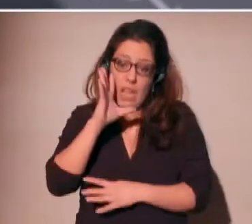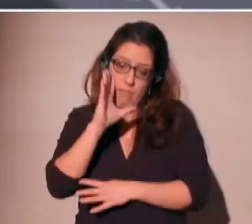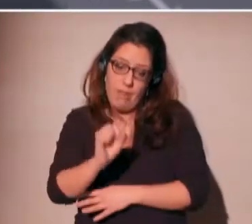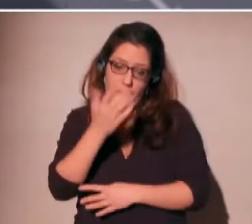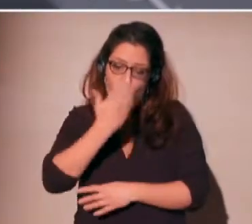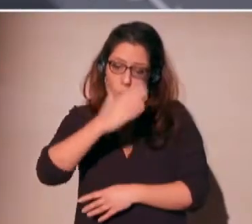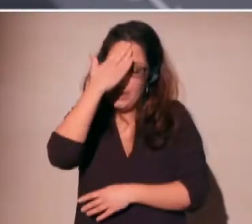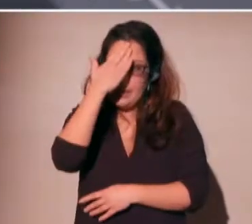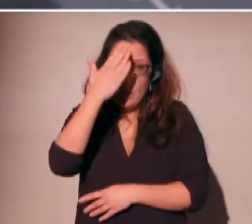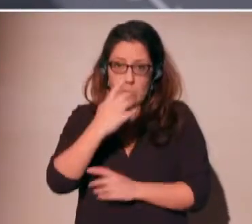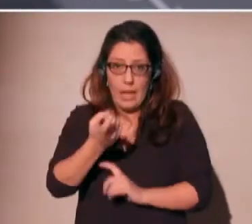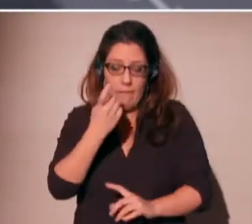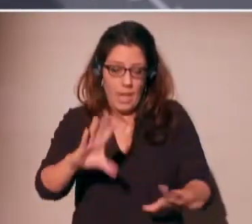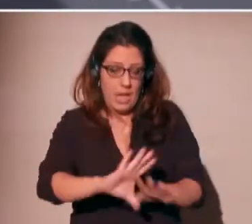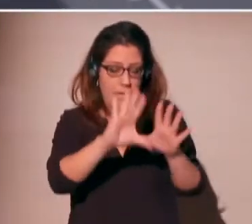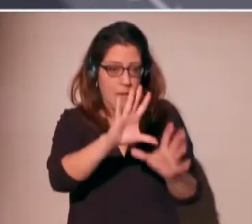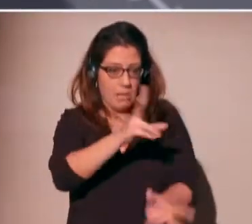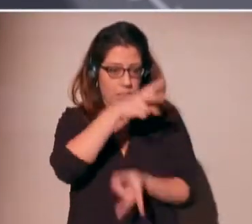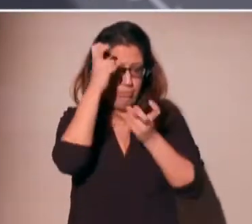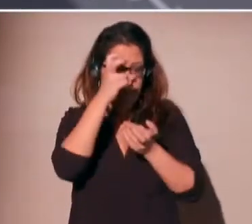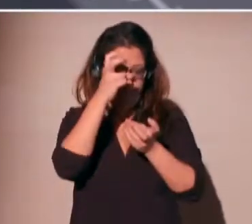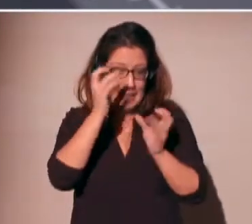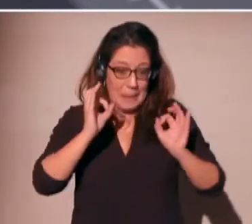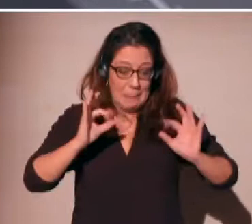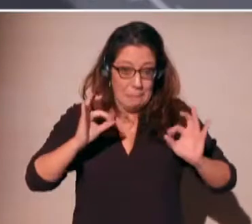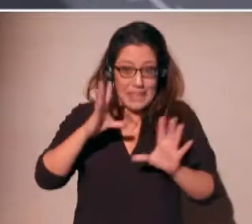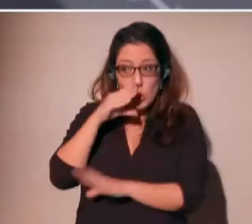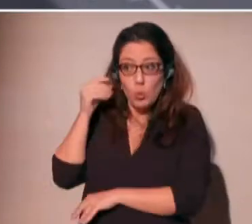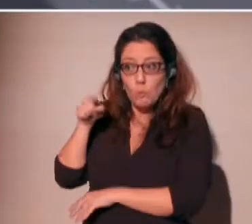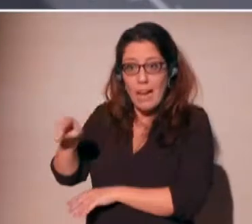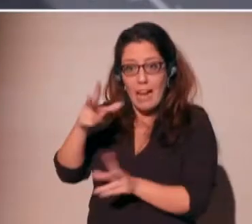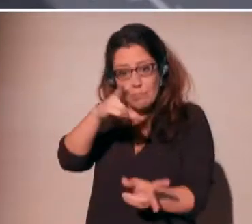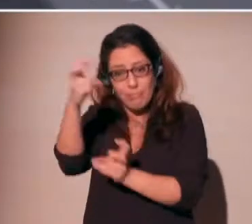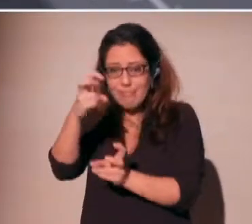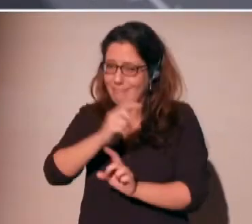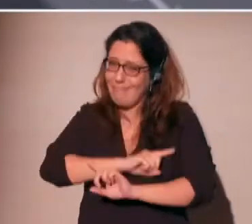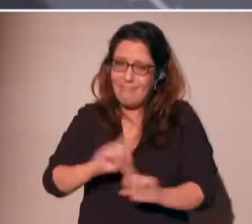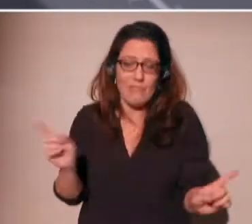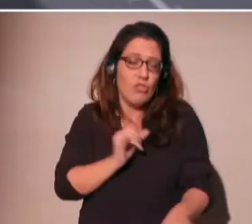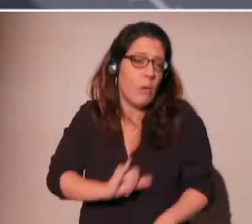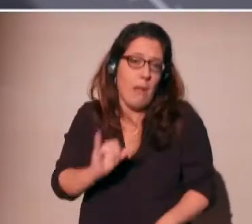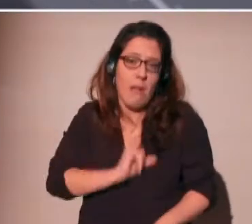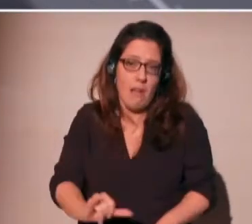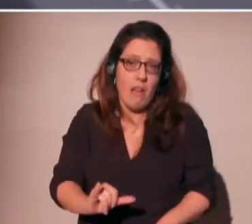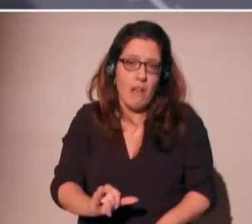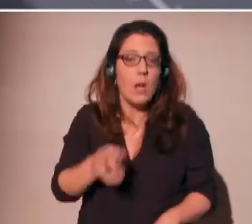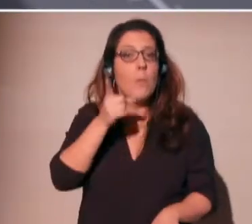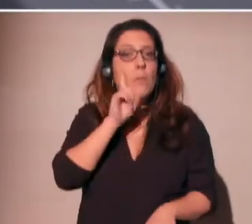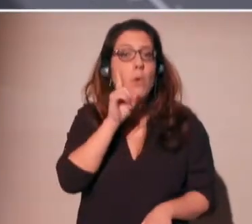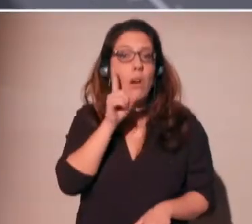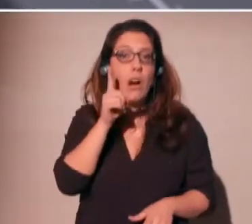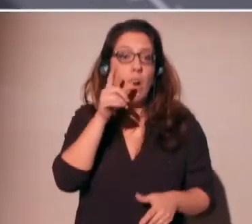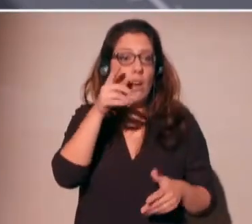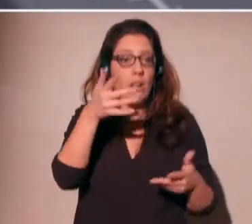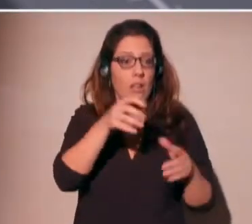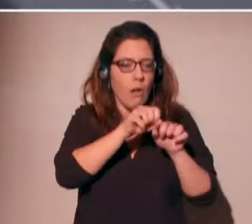de compréhension de l'image que l'on perçoit comme le fait l'être humain. Et ça revient à cette explication qui est qu'on ne sait pas vraiment ce que font